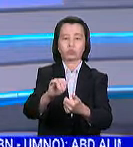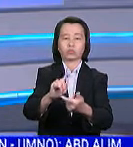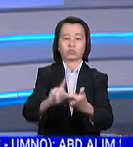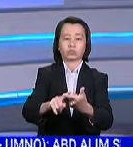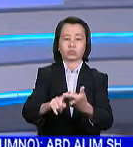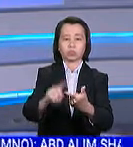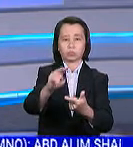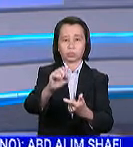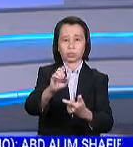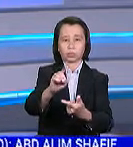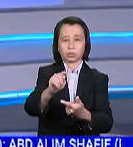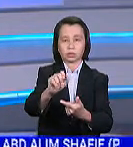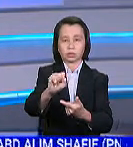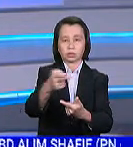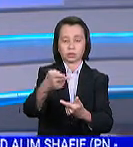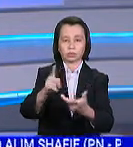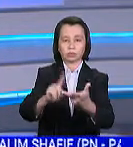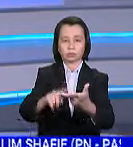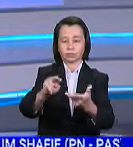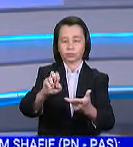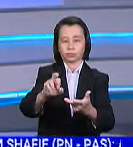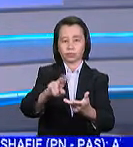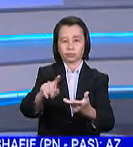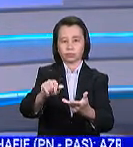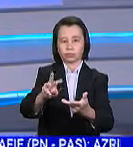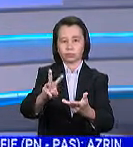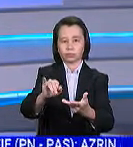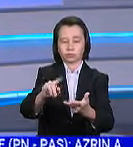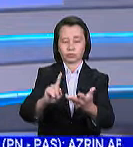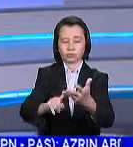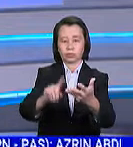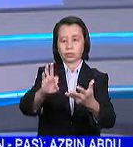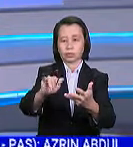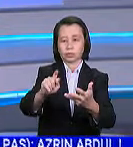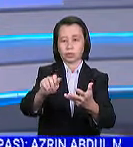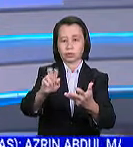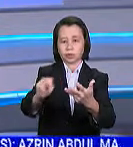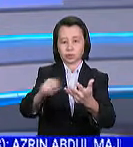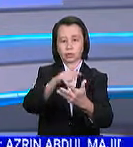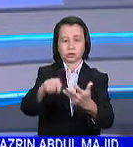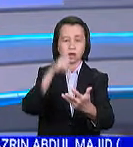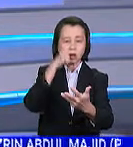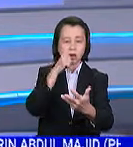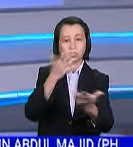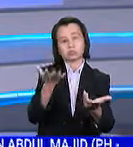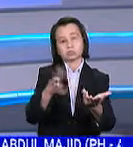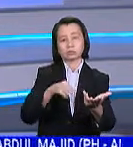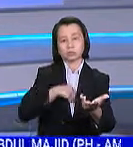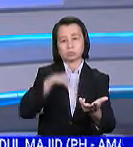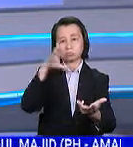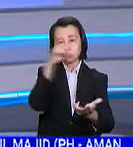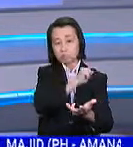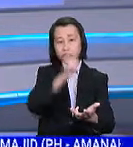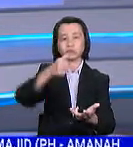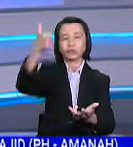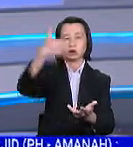Abdurrahman Natasha Muhammad Ruslan Nur syazwani Sahara dan Fatin nazihah Ahmad Khoirul terlepas